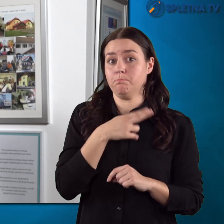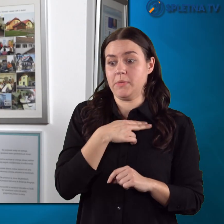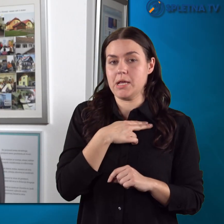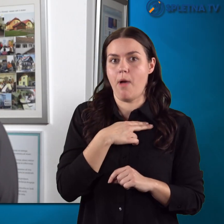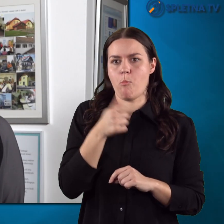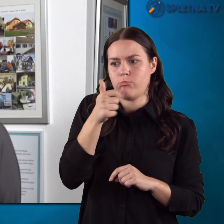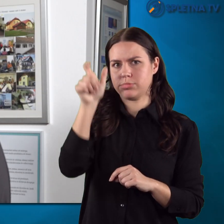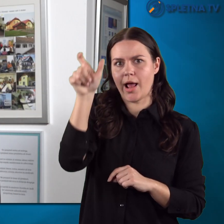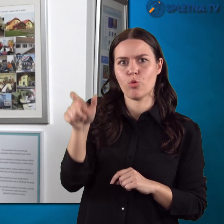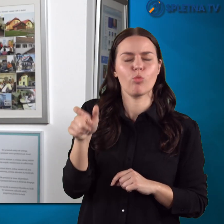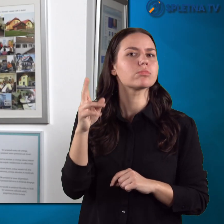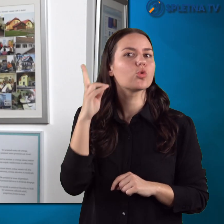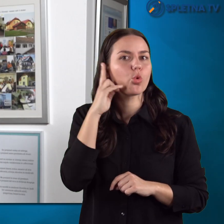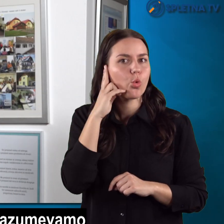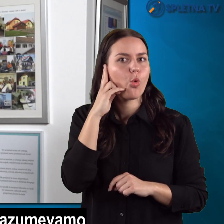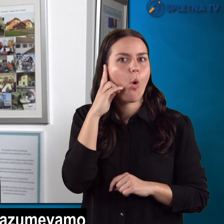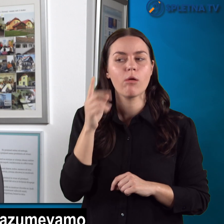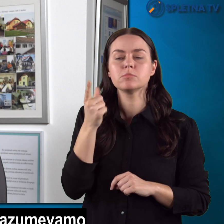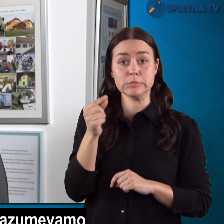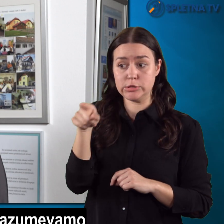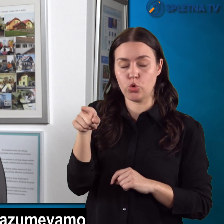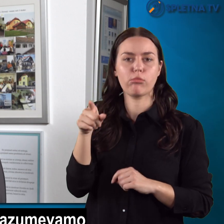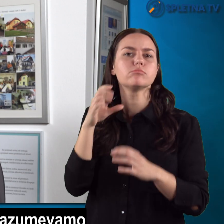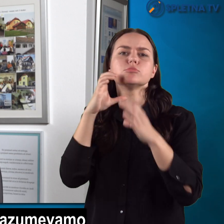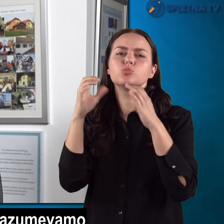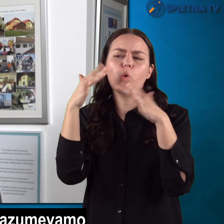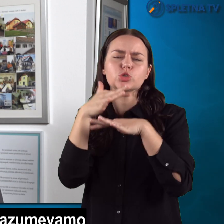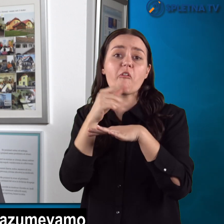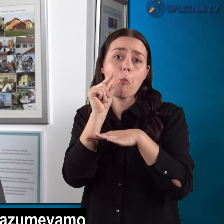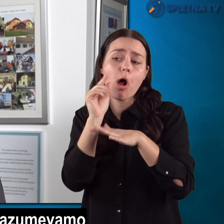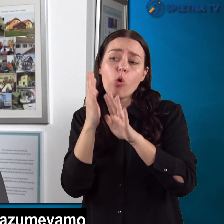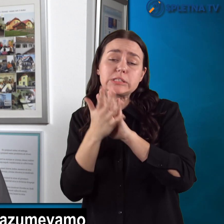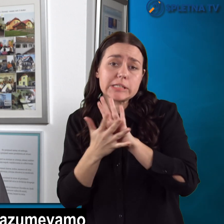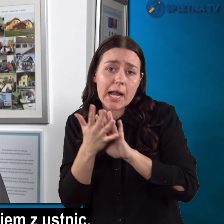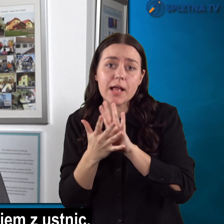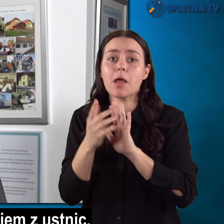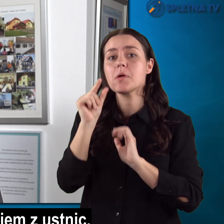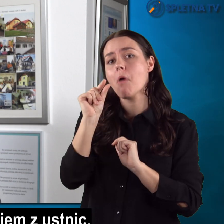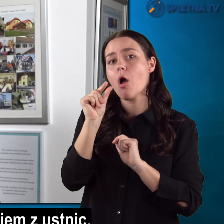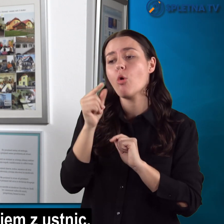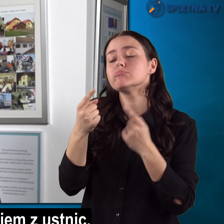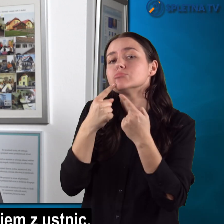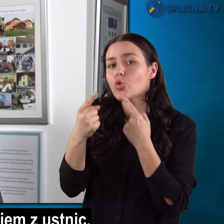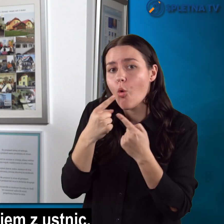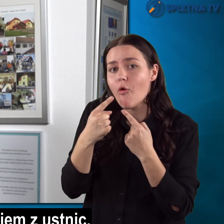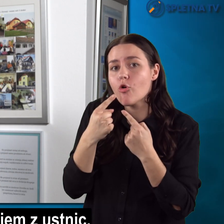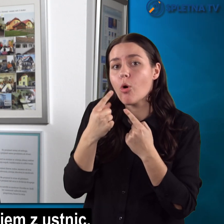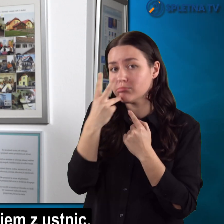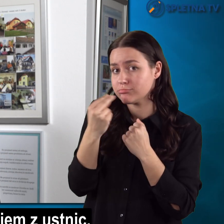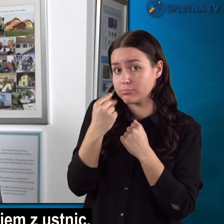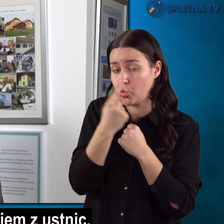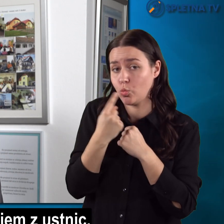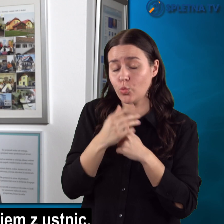Imamo eno gluho osebo, katero se sporazumevamo malo s kretnjami, malo s pogovorom